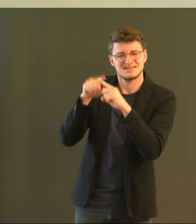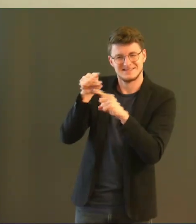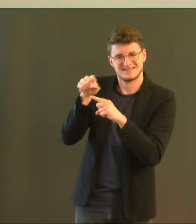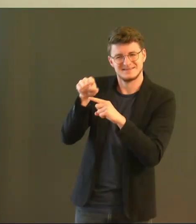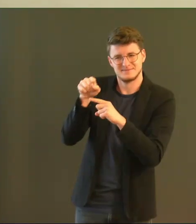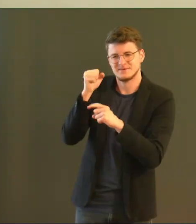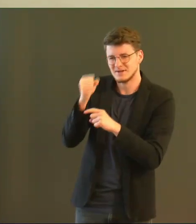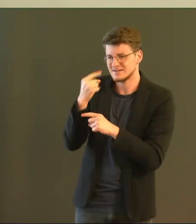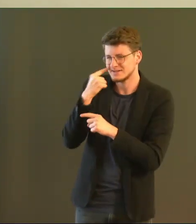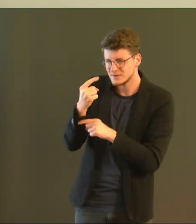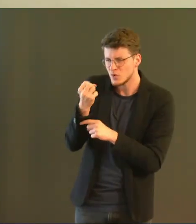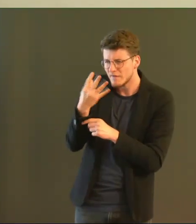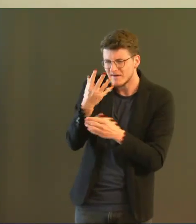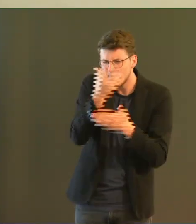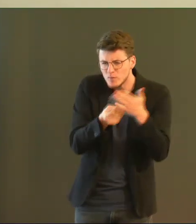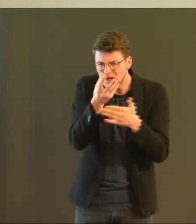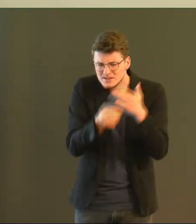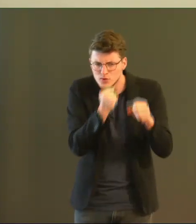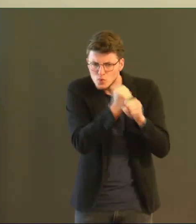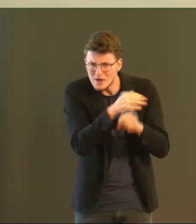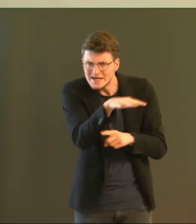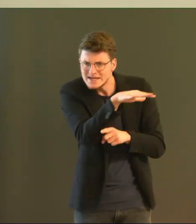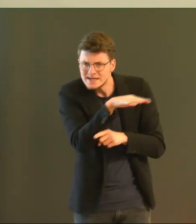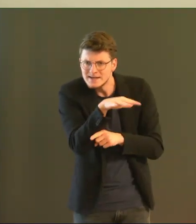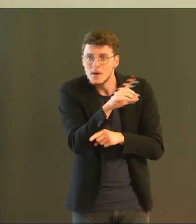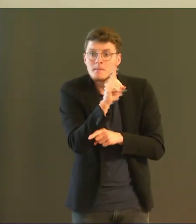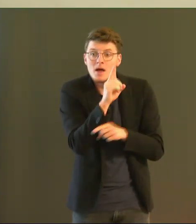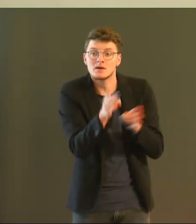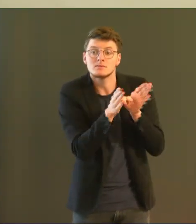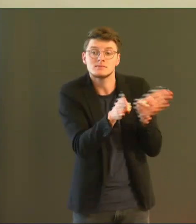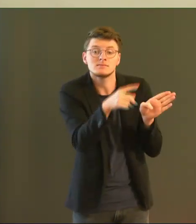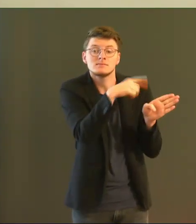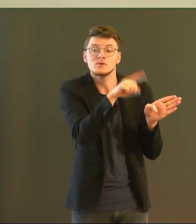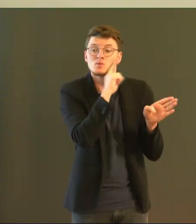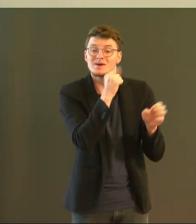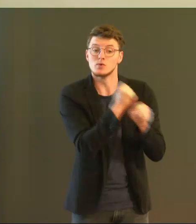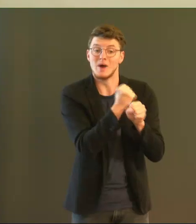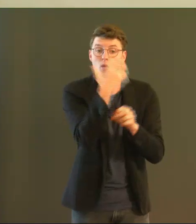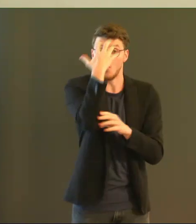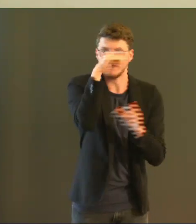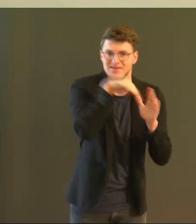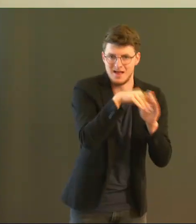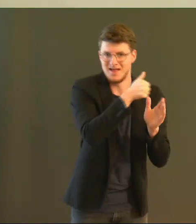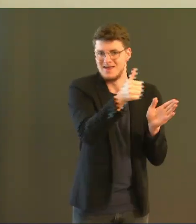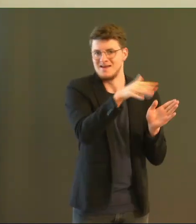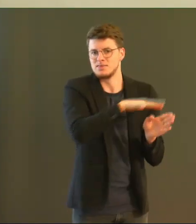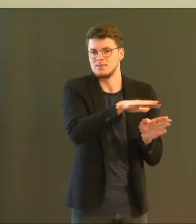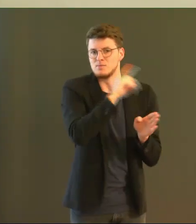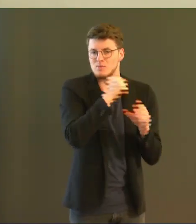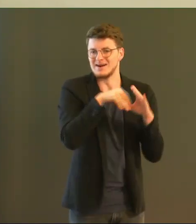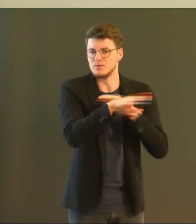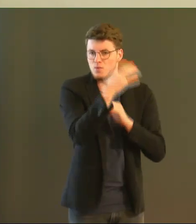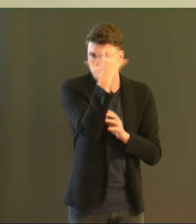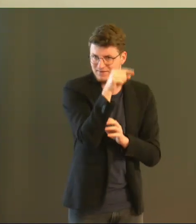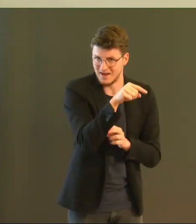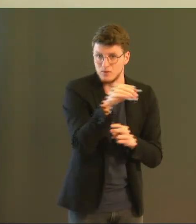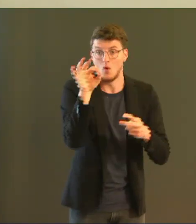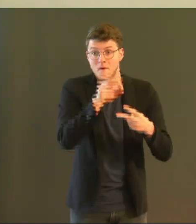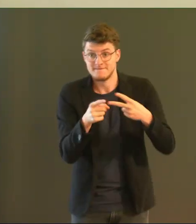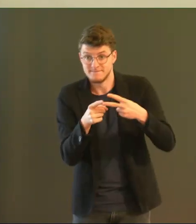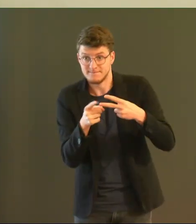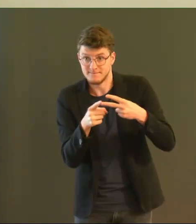for de obtenir divers que vous retrouverez votre four devant départ à midi doter d'armes